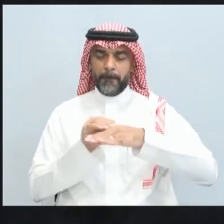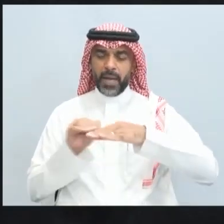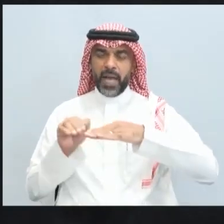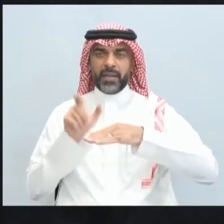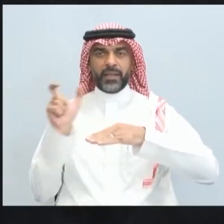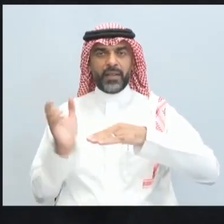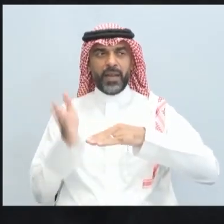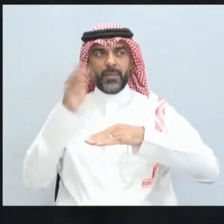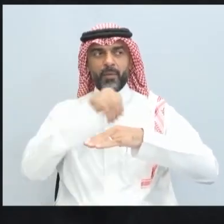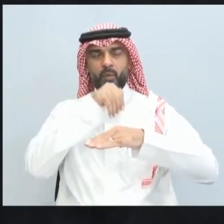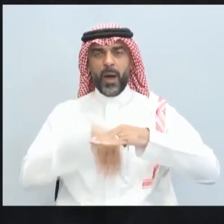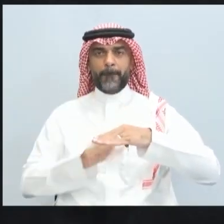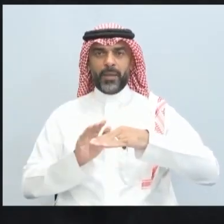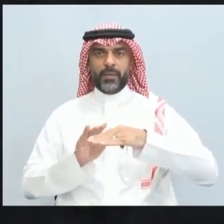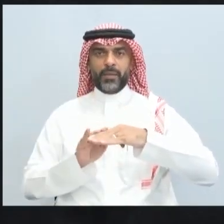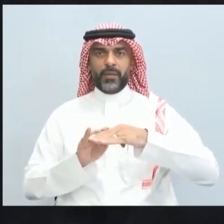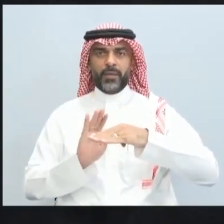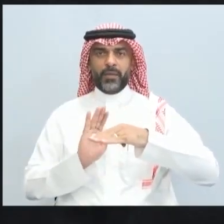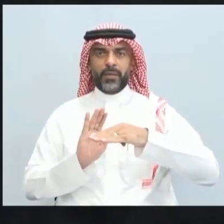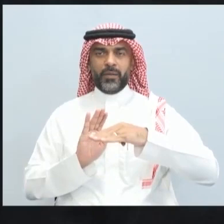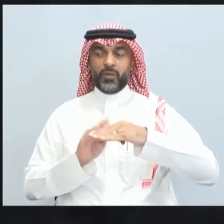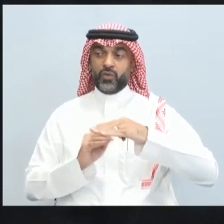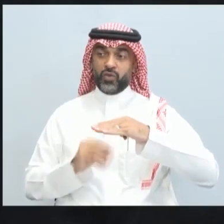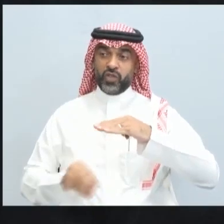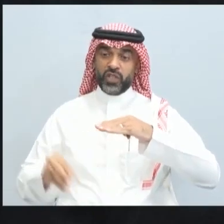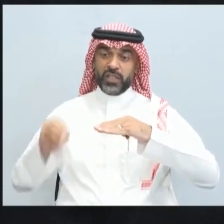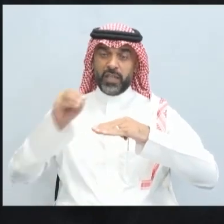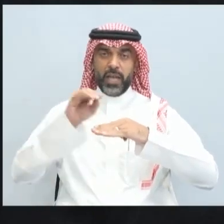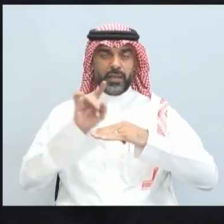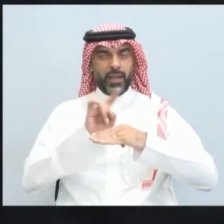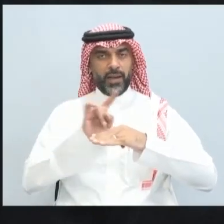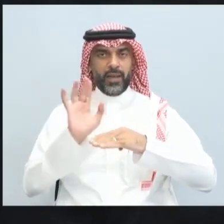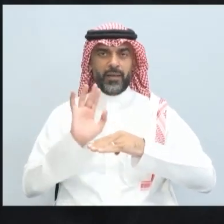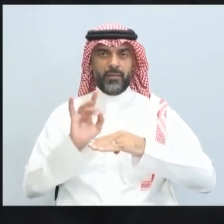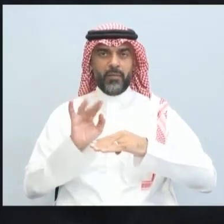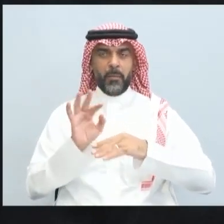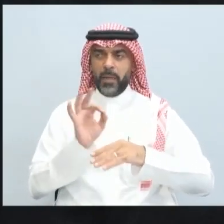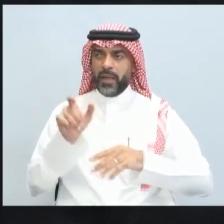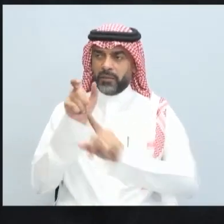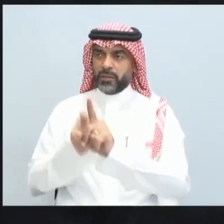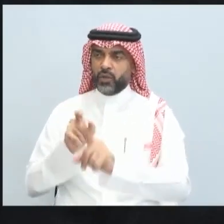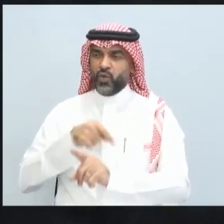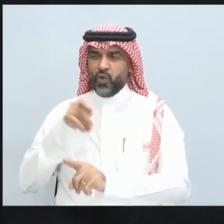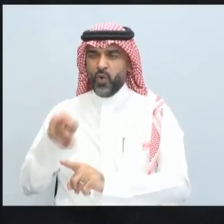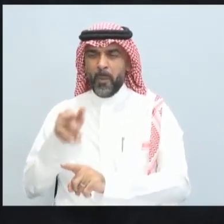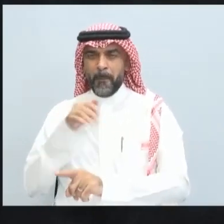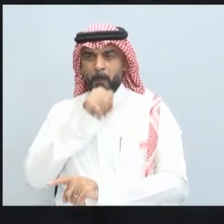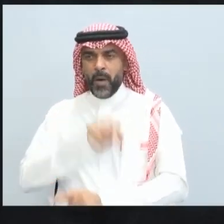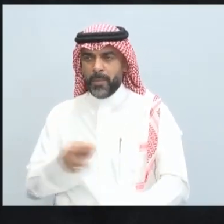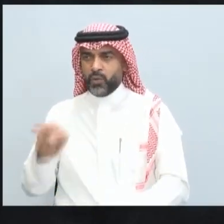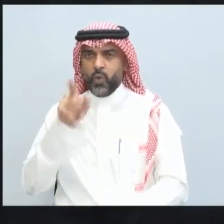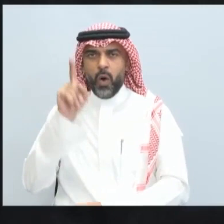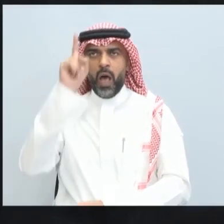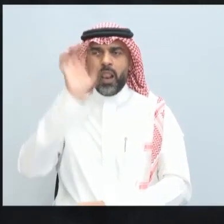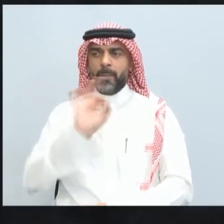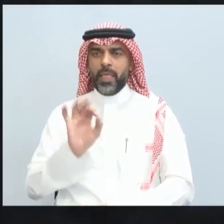المقام المحمود الذي يشفع لامته يوم القيامه وهو من يقول